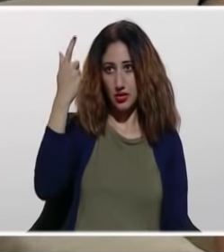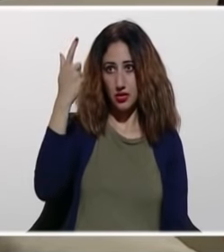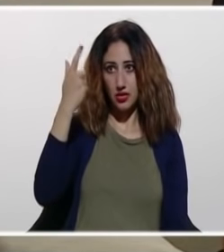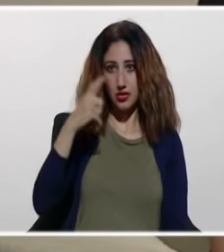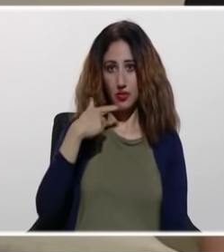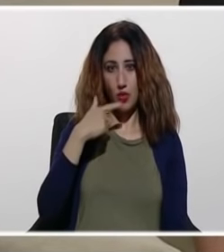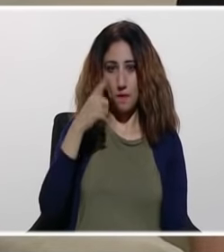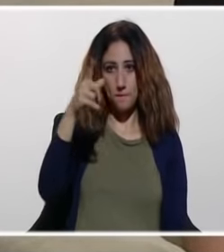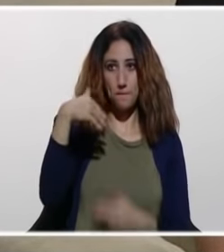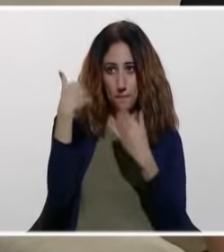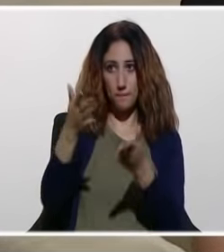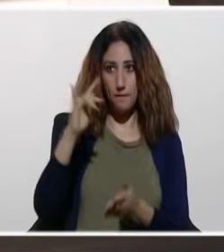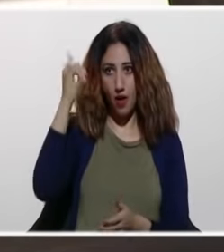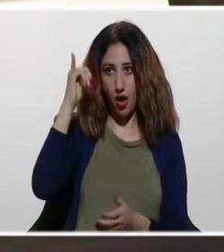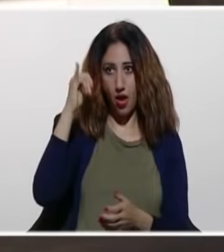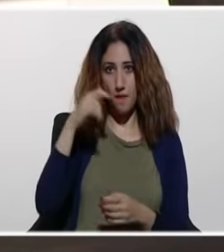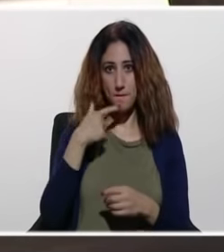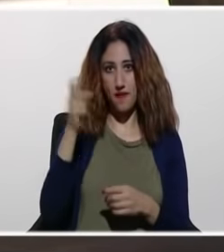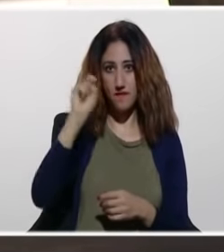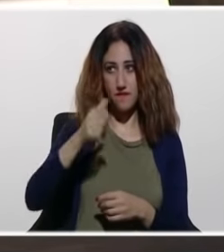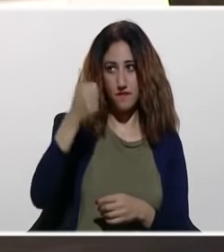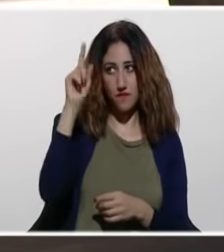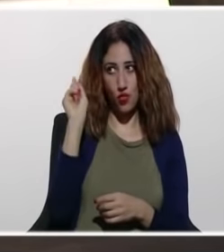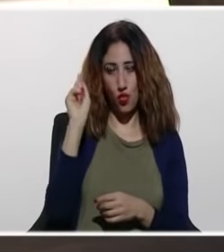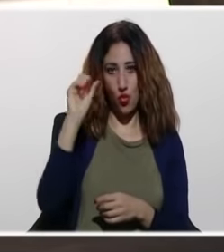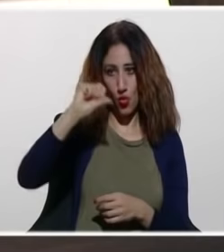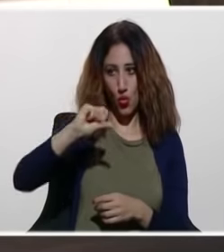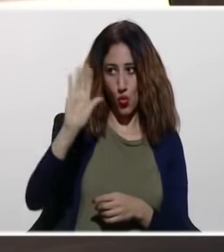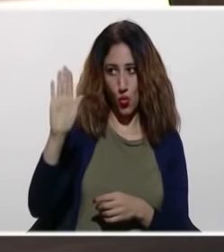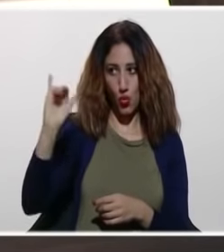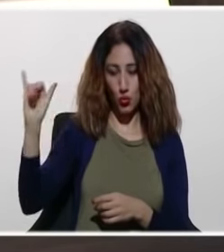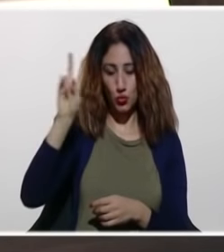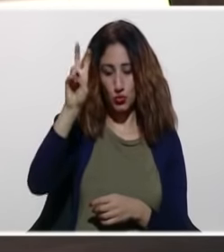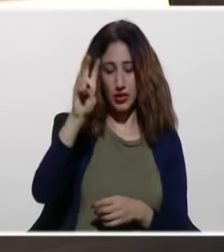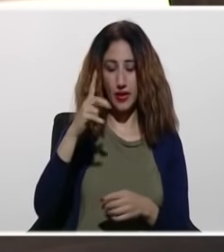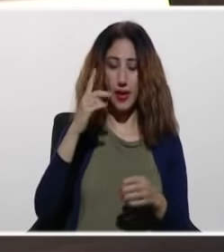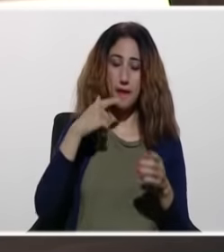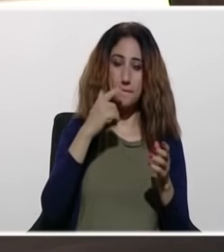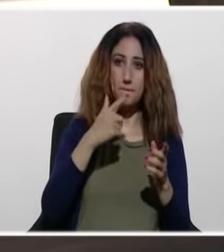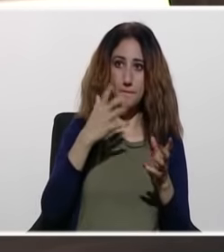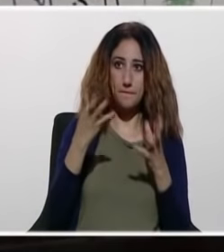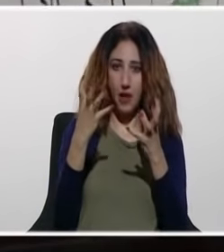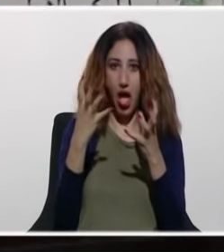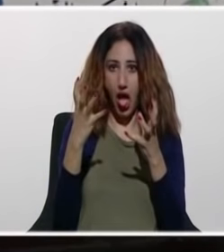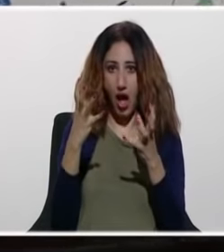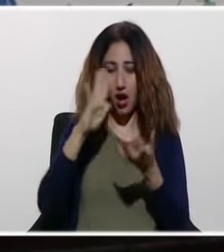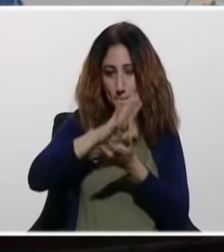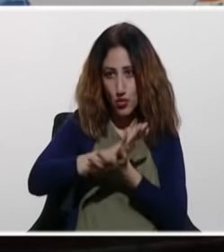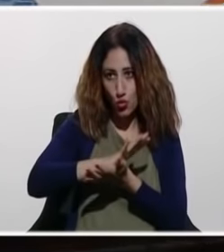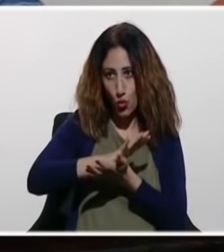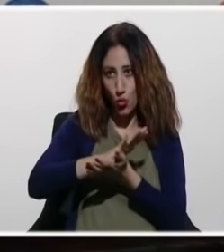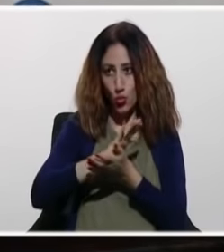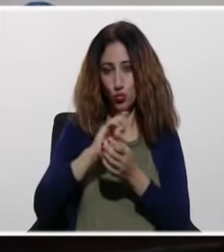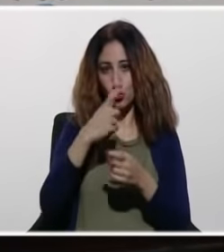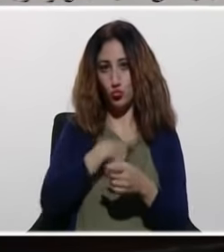اول عرب في الالعاب التراثية والتقليدية. نفس الباور ليفتنج بس بدل الحديد حجر مضغوط. اخدت